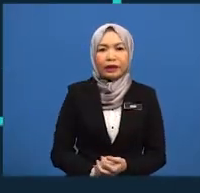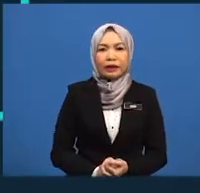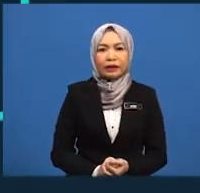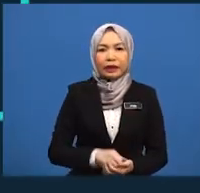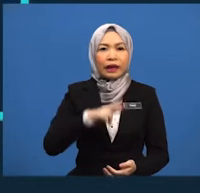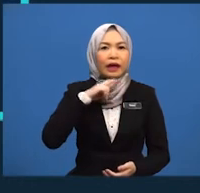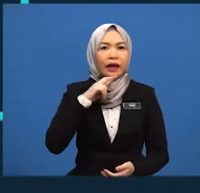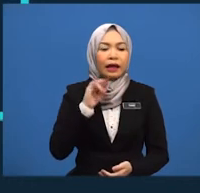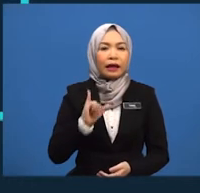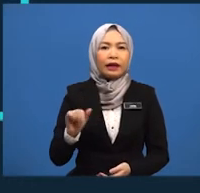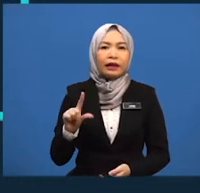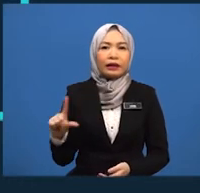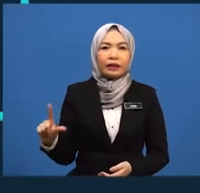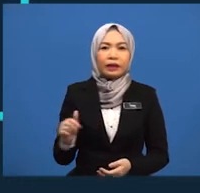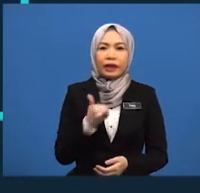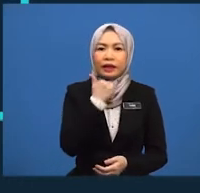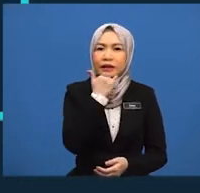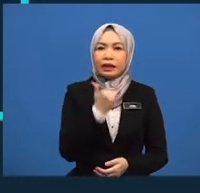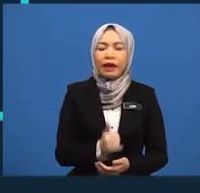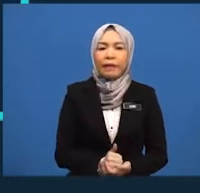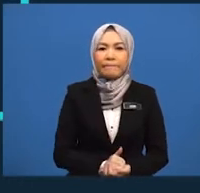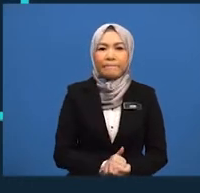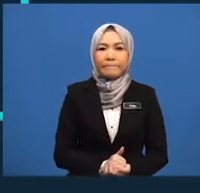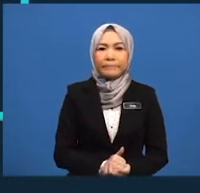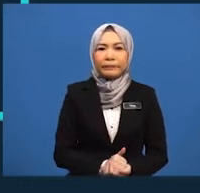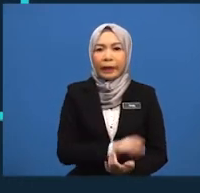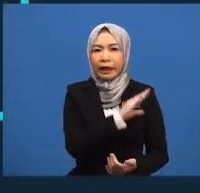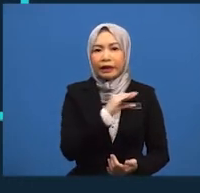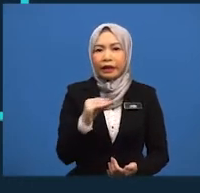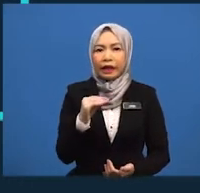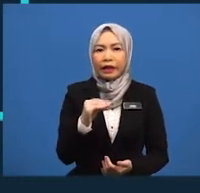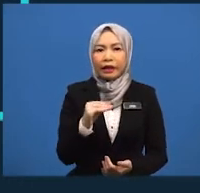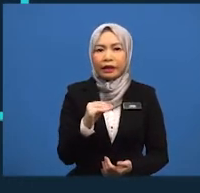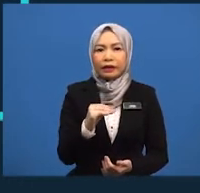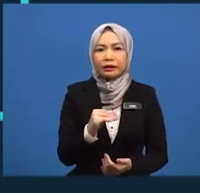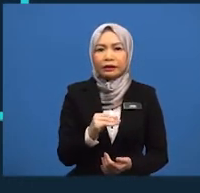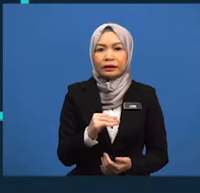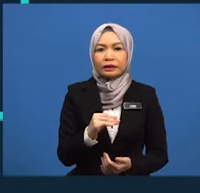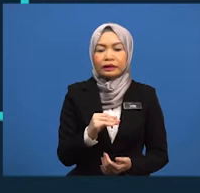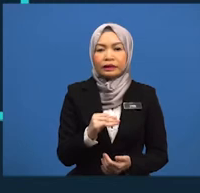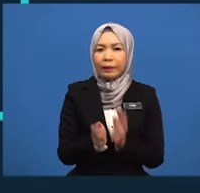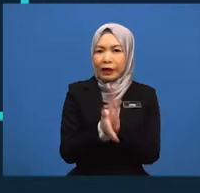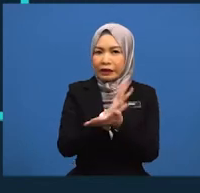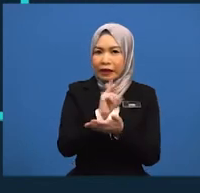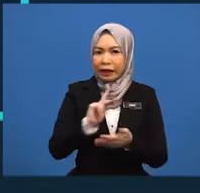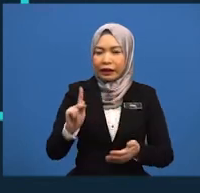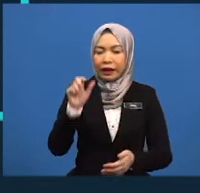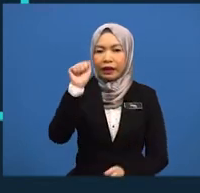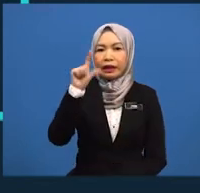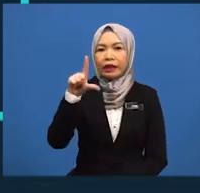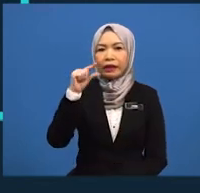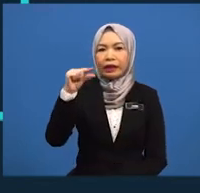Ralat merupakan kesilapan atau kesalahan yang menyebabkan sesuatu